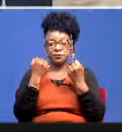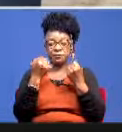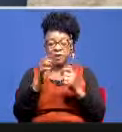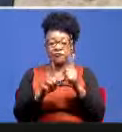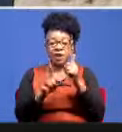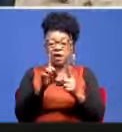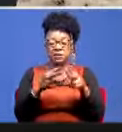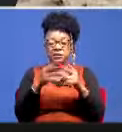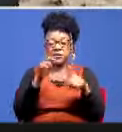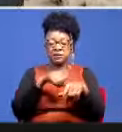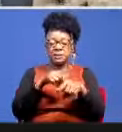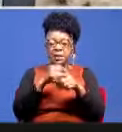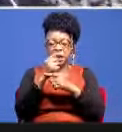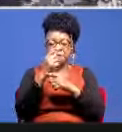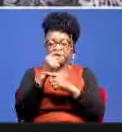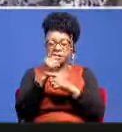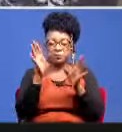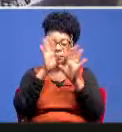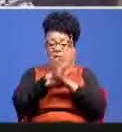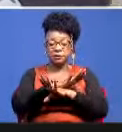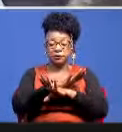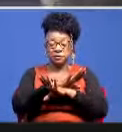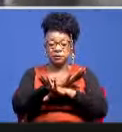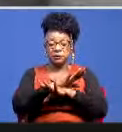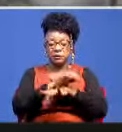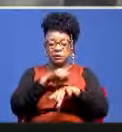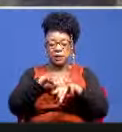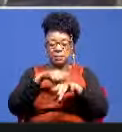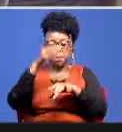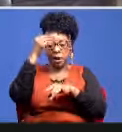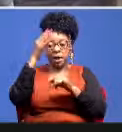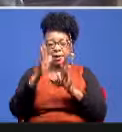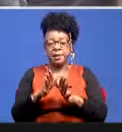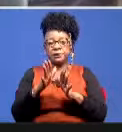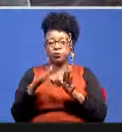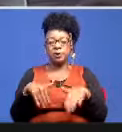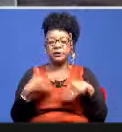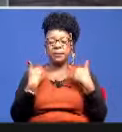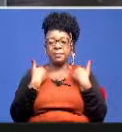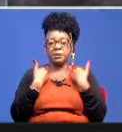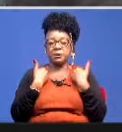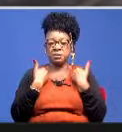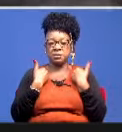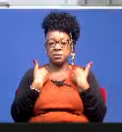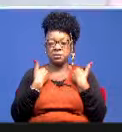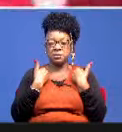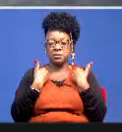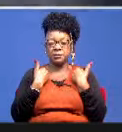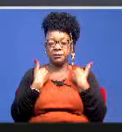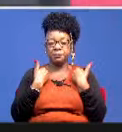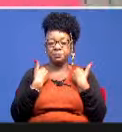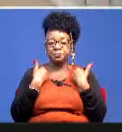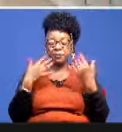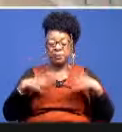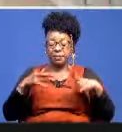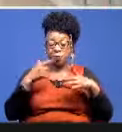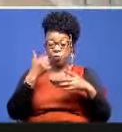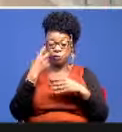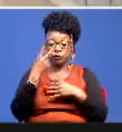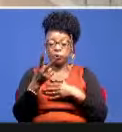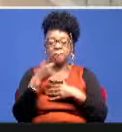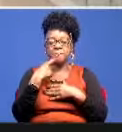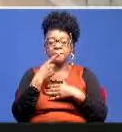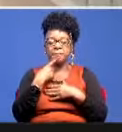around 11 p.m. on Thursday while learners were sleeping. According to eyewitnesses, the fire broke out